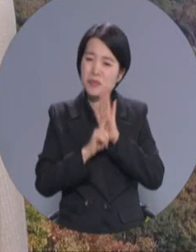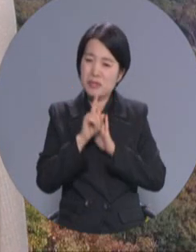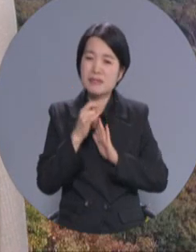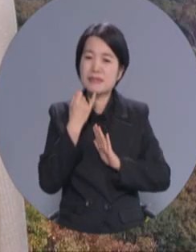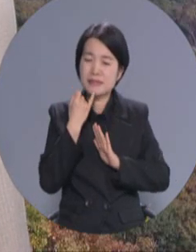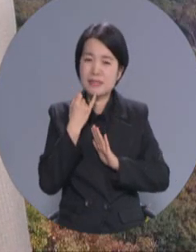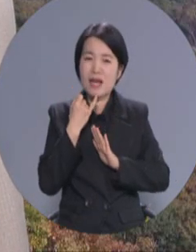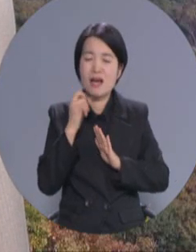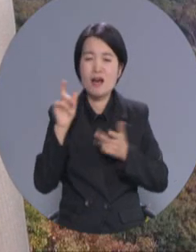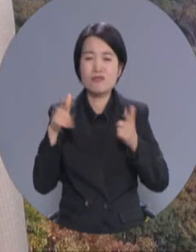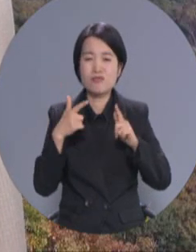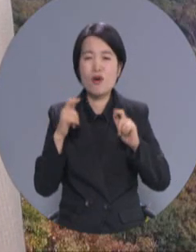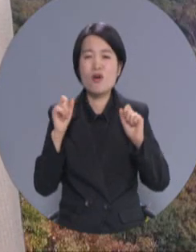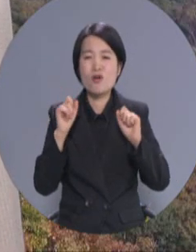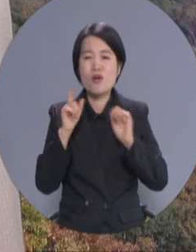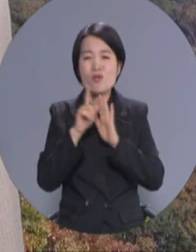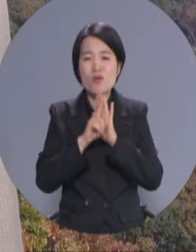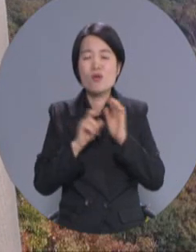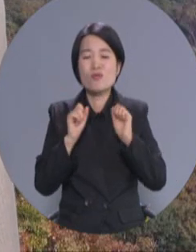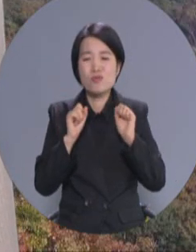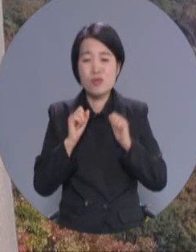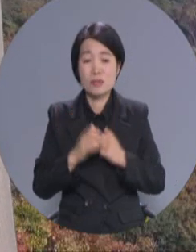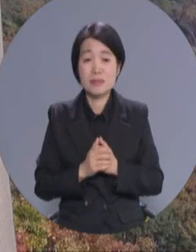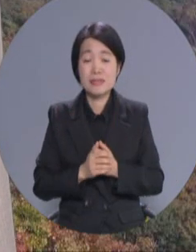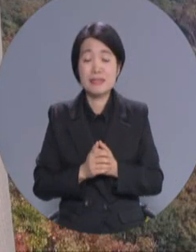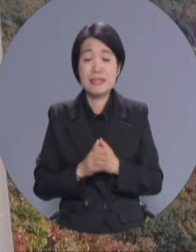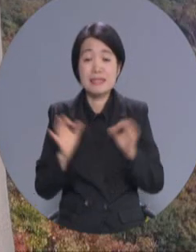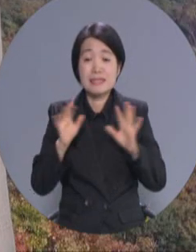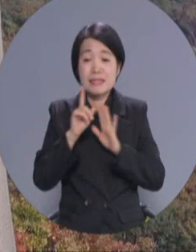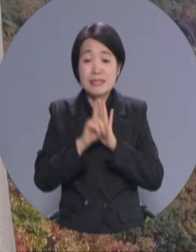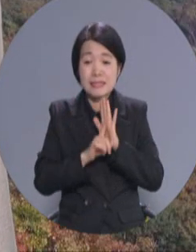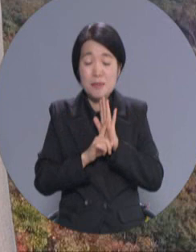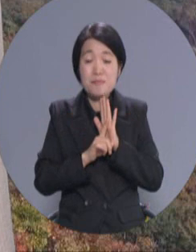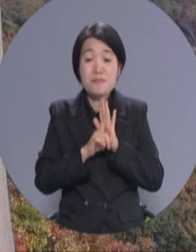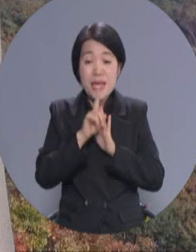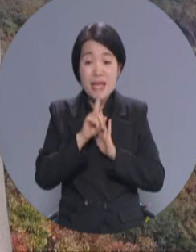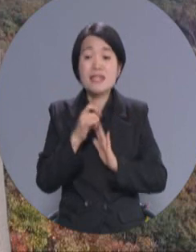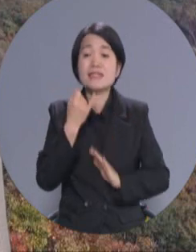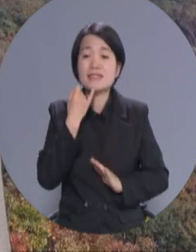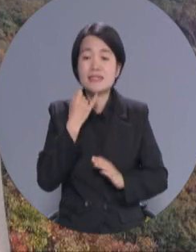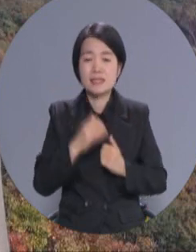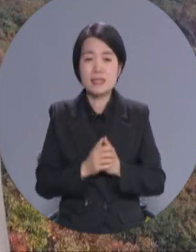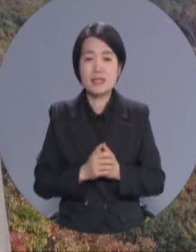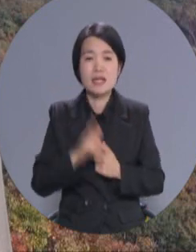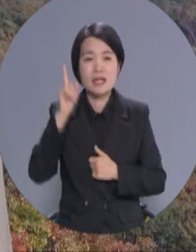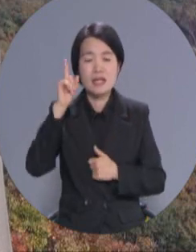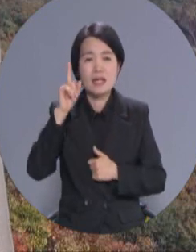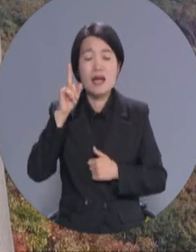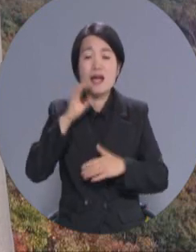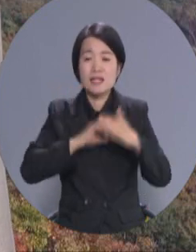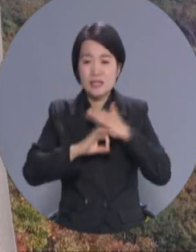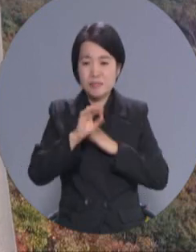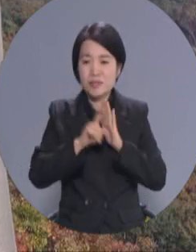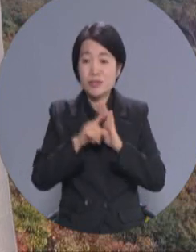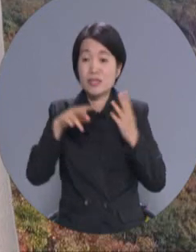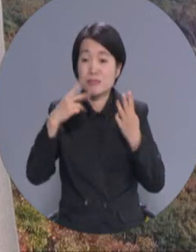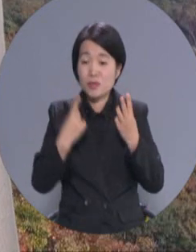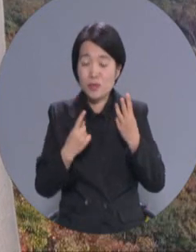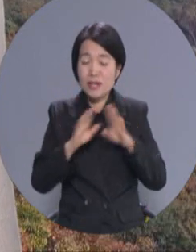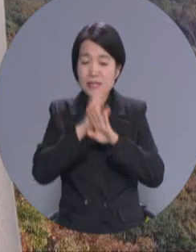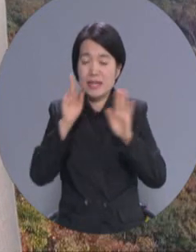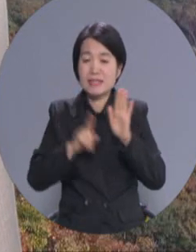그래도 종일 쌀쌀했습니다 반작 추위는 내일쯤 풀리겠습니다 아침 기온 3도로 출발해 한낮 기온은